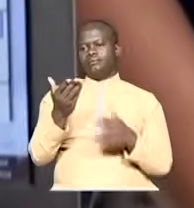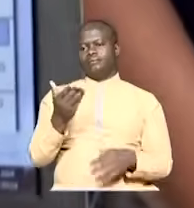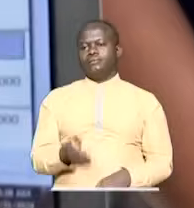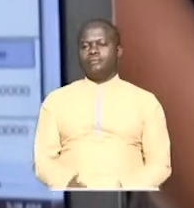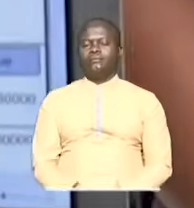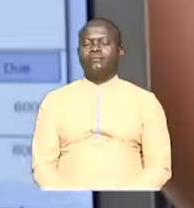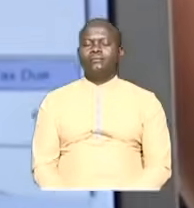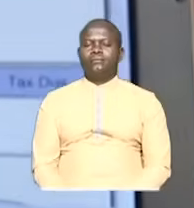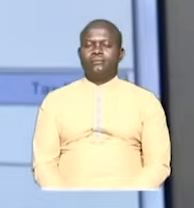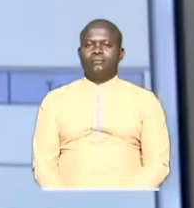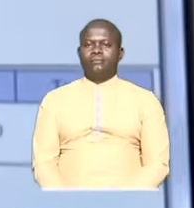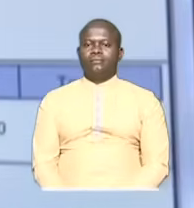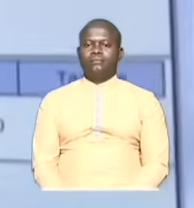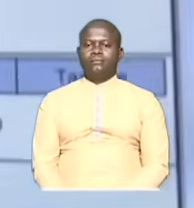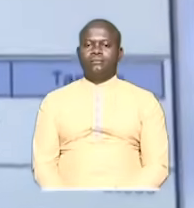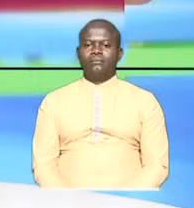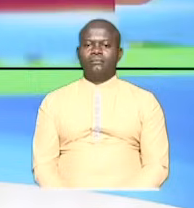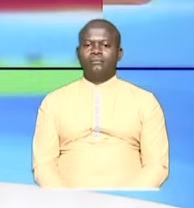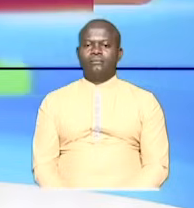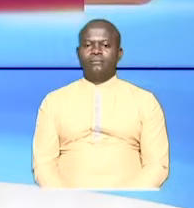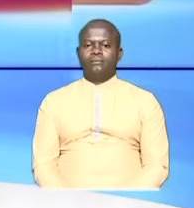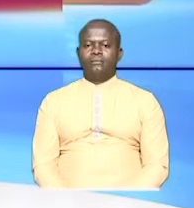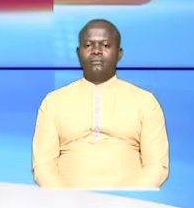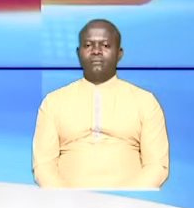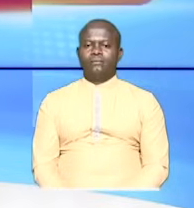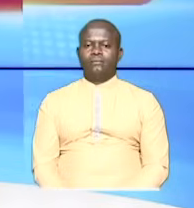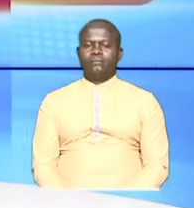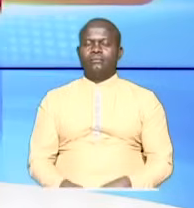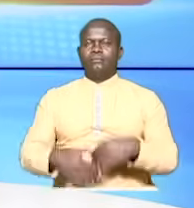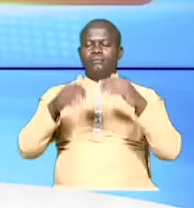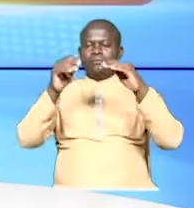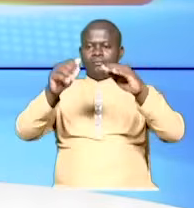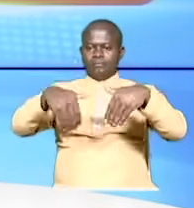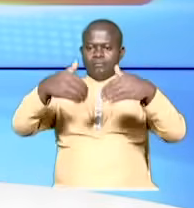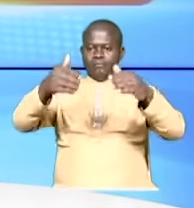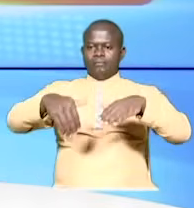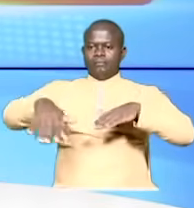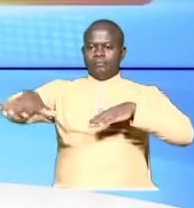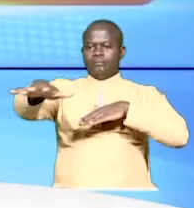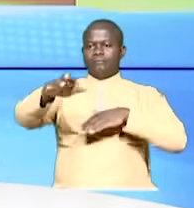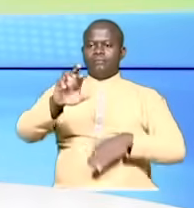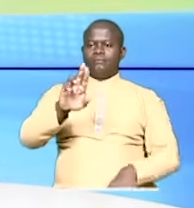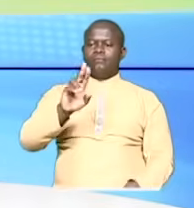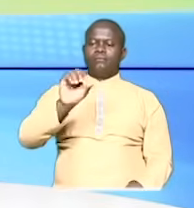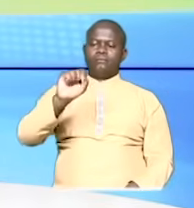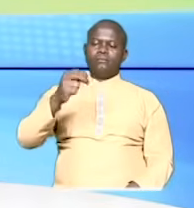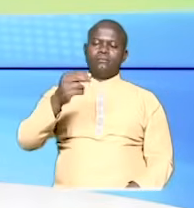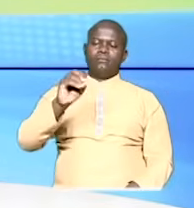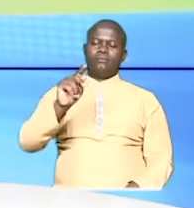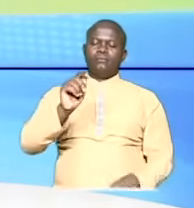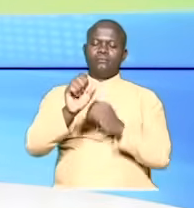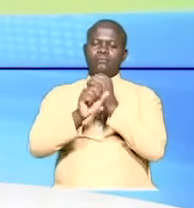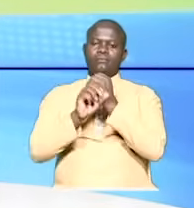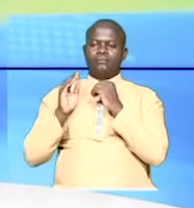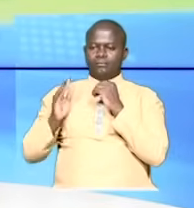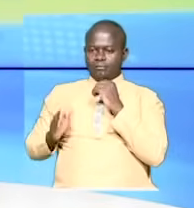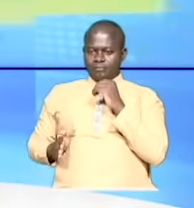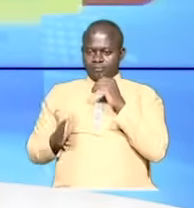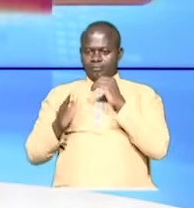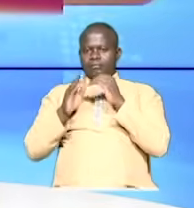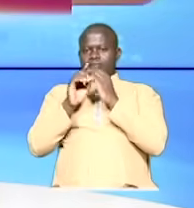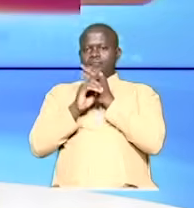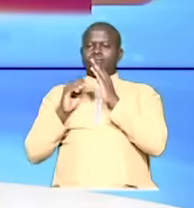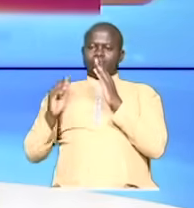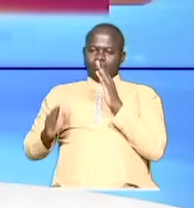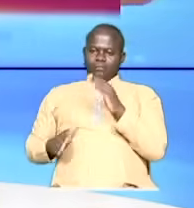Faraji Nitegeka mu karere ka Rubavu hari abahinzi bahinga mu gishanga cy'urushoka icyo kikaba kiri mu murenge wa Huye aho ni mu karere ka